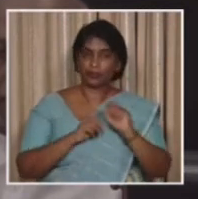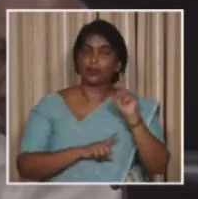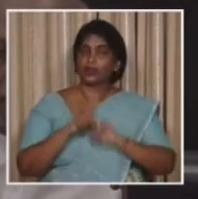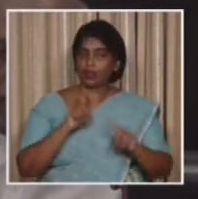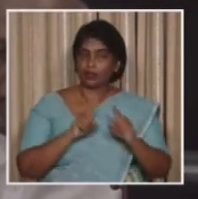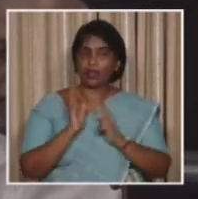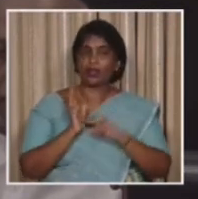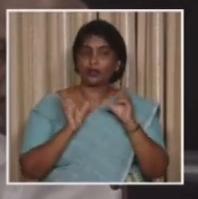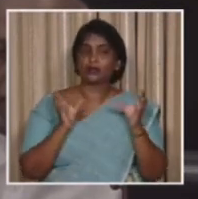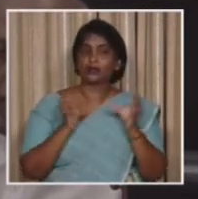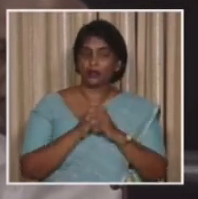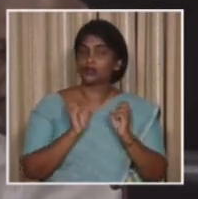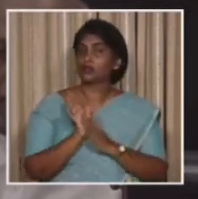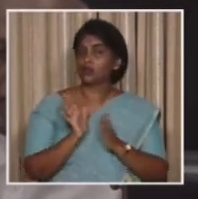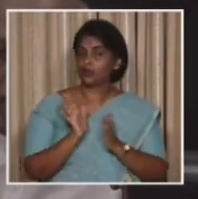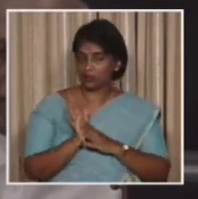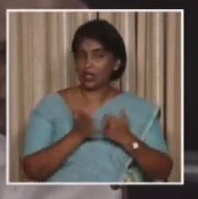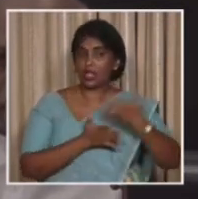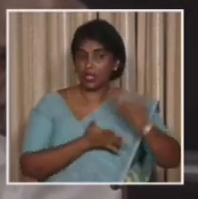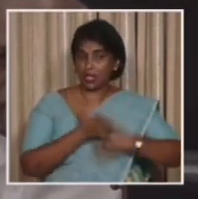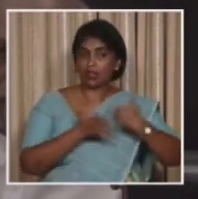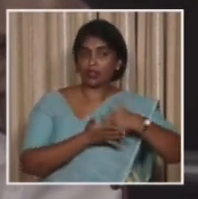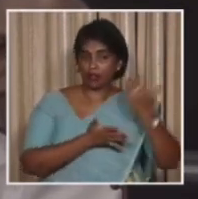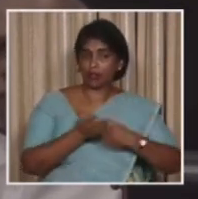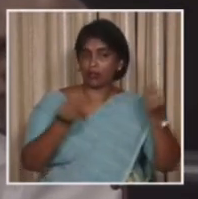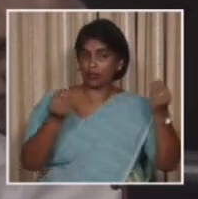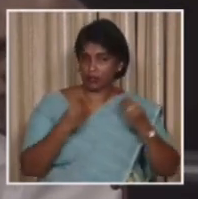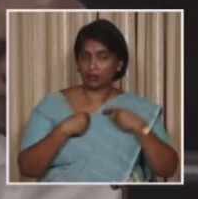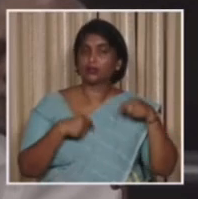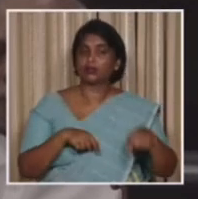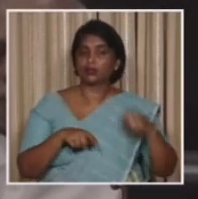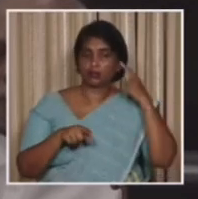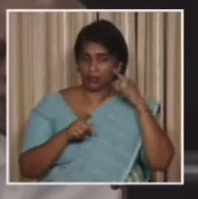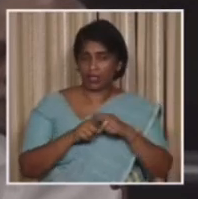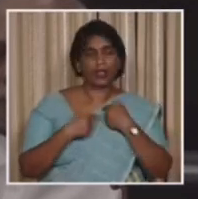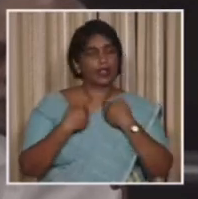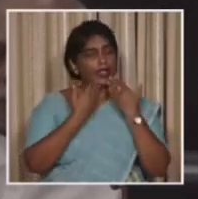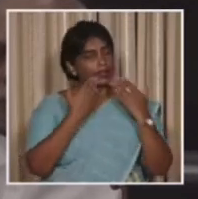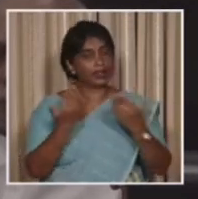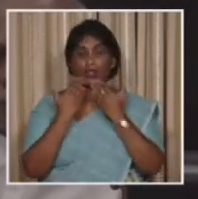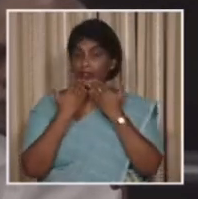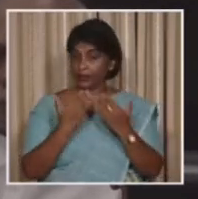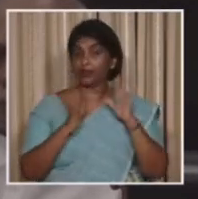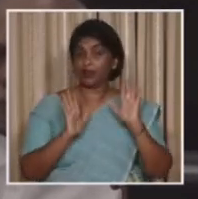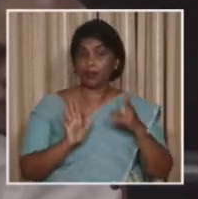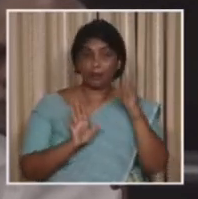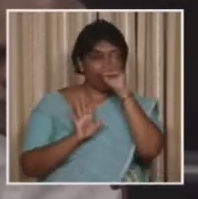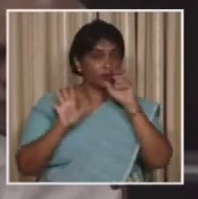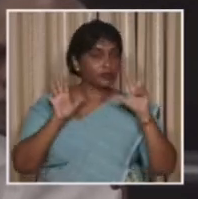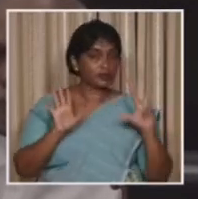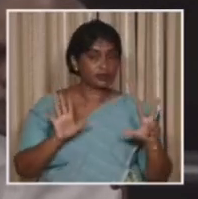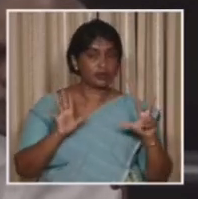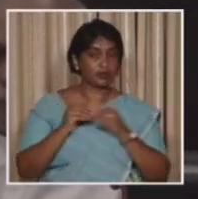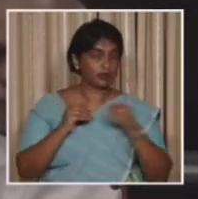පාර්ලිමේන්තුවේ ජාතික සභාවෙන් මේ කොමිටි වලින් වාර්තා ගණනාවක් ඇවිල්ලා තියෙනවා. මම එයාට ස්තුතිවන්ත වෙනවා. ඒත් අපිට මාස 8ක් යන